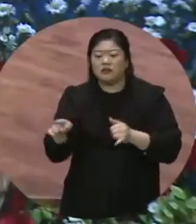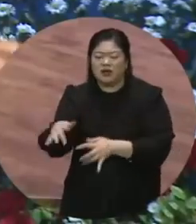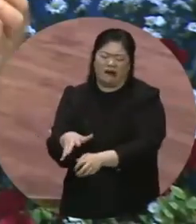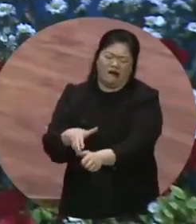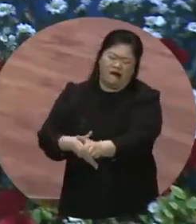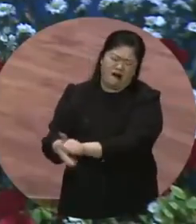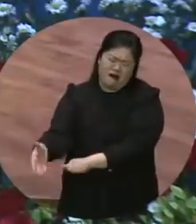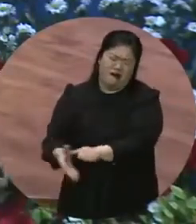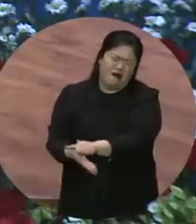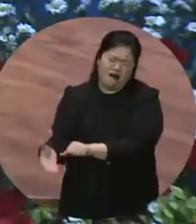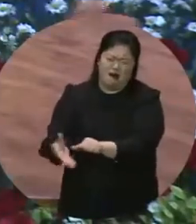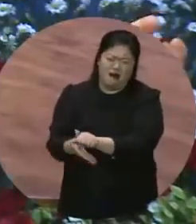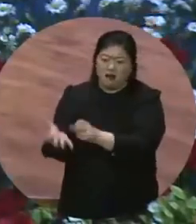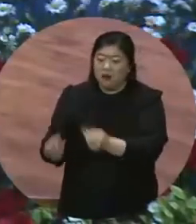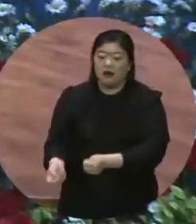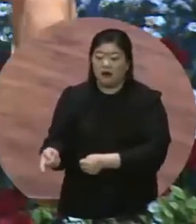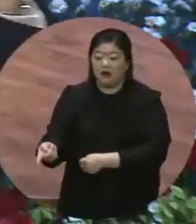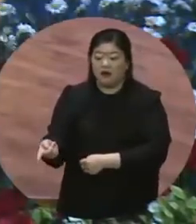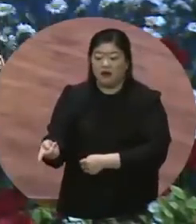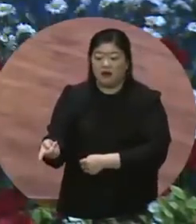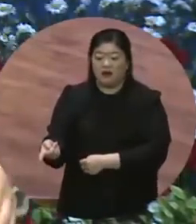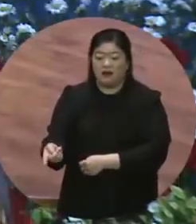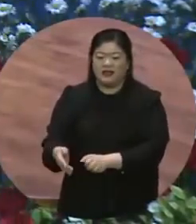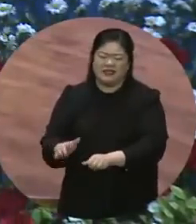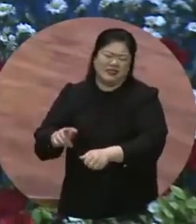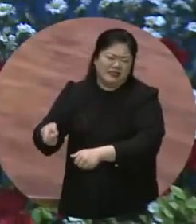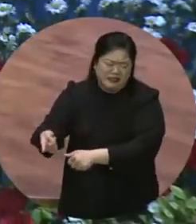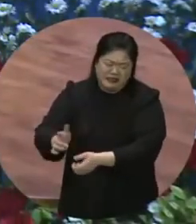괴롭혔습니까? 얼마나 고통스럽게 다 뺏어가고, 다